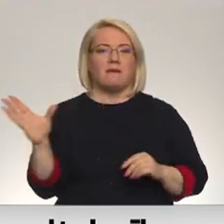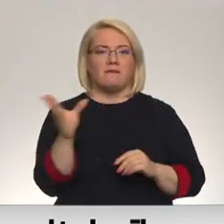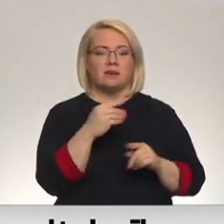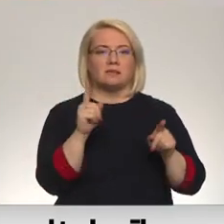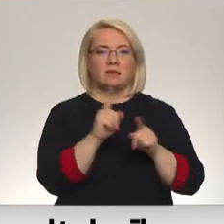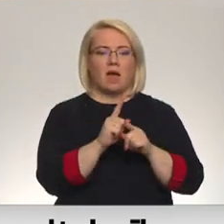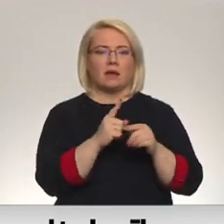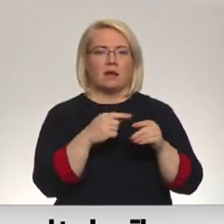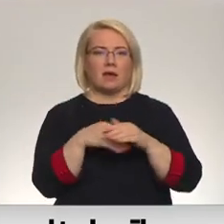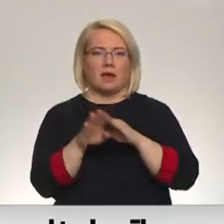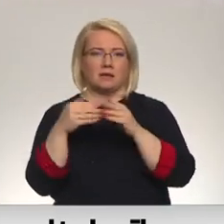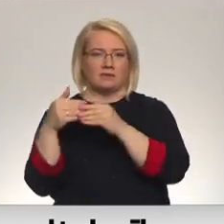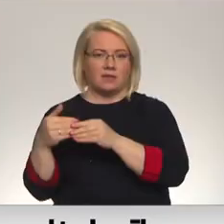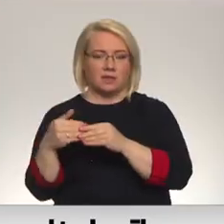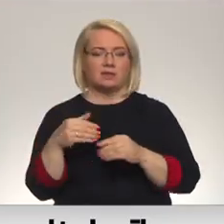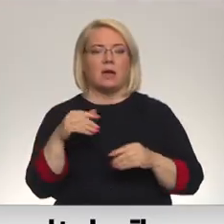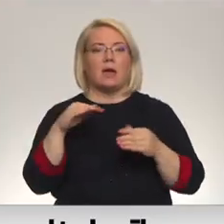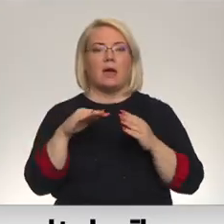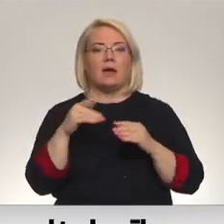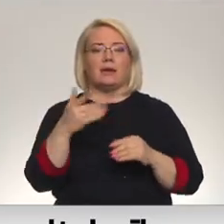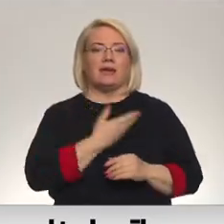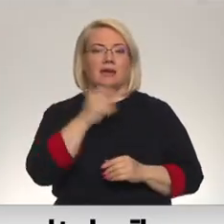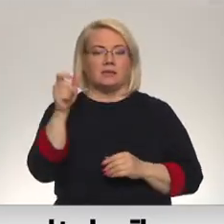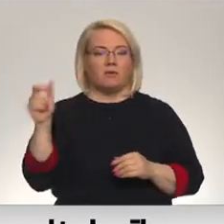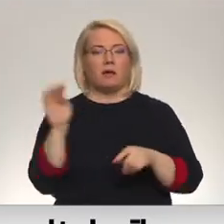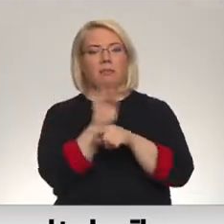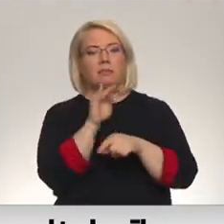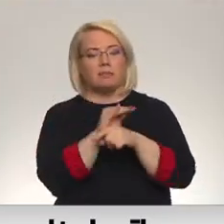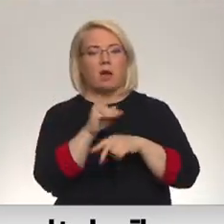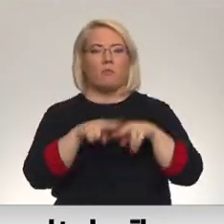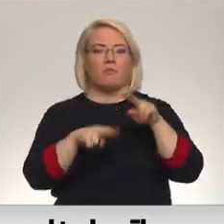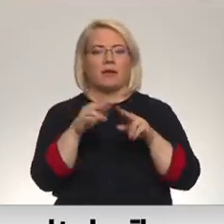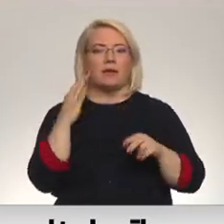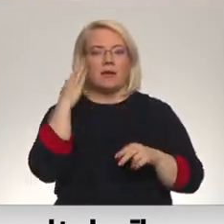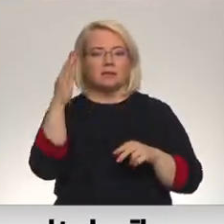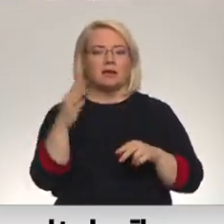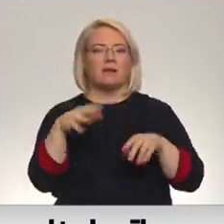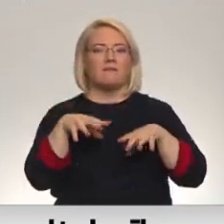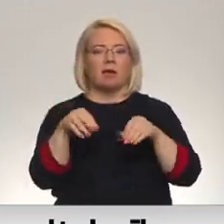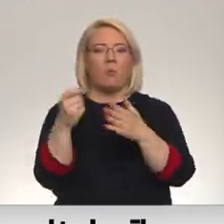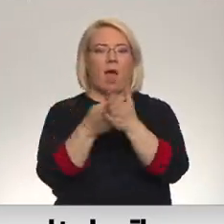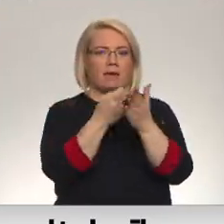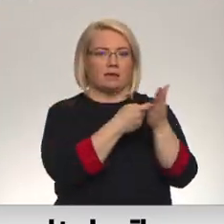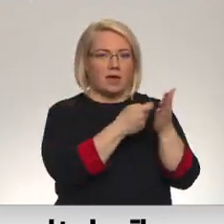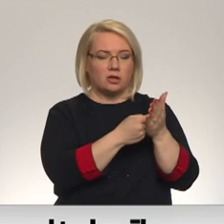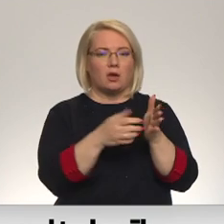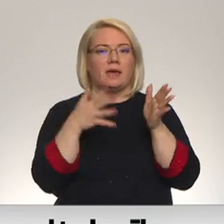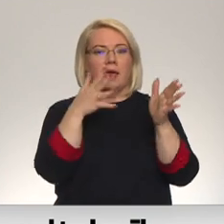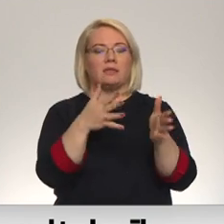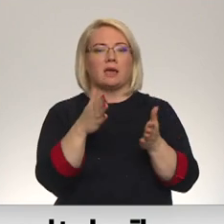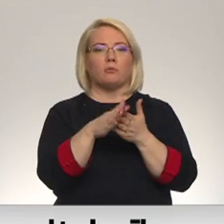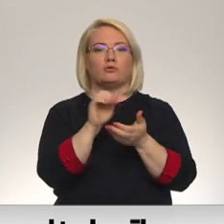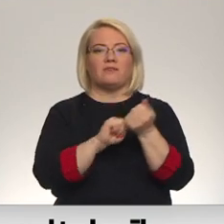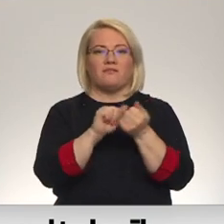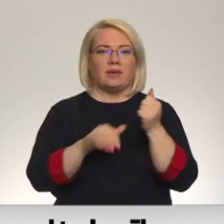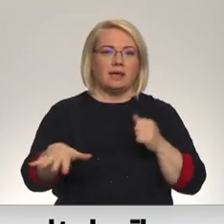ārā. Grobiņnieki kritizē arī saistībā ar būvniecības ieceri veikto anketēšanu. Proti ietekmes uz vidi